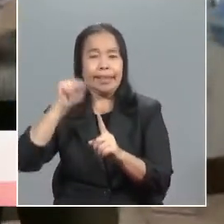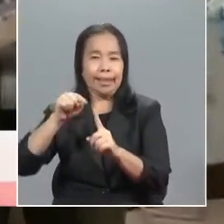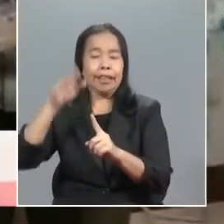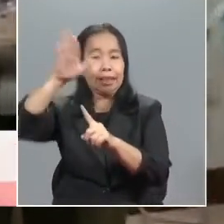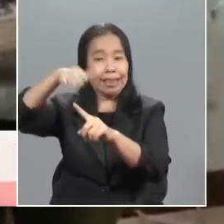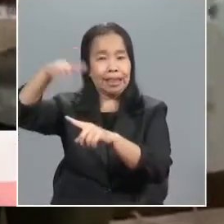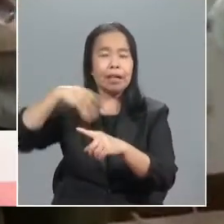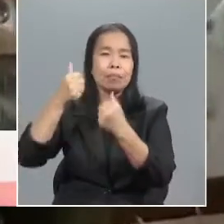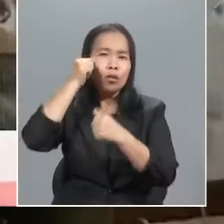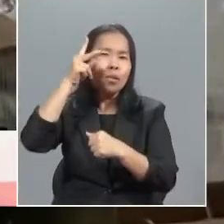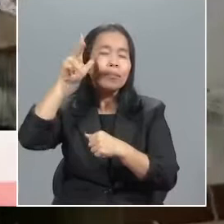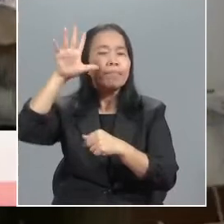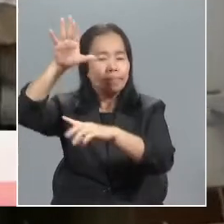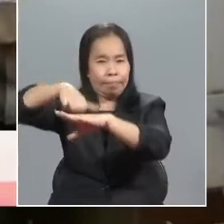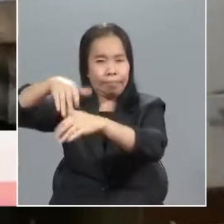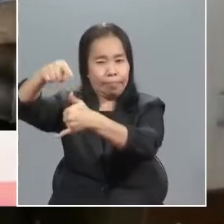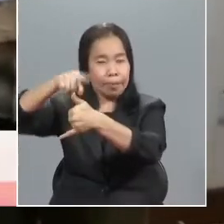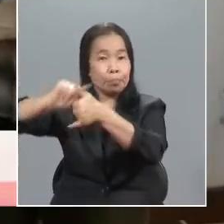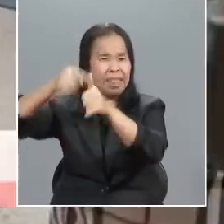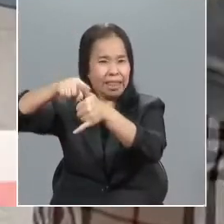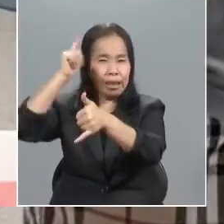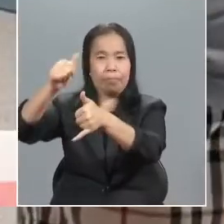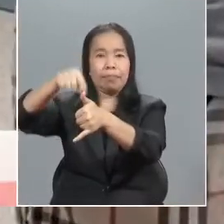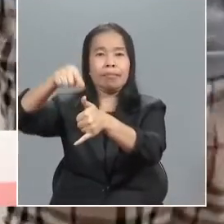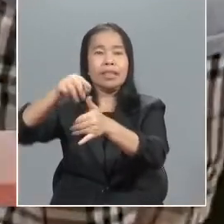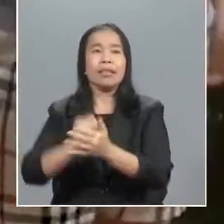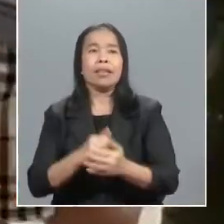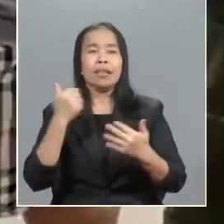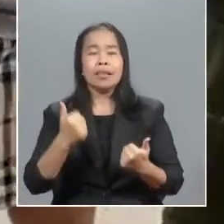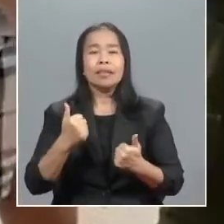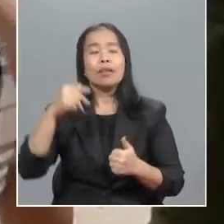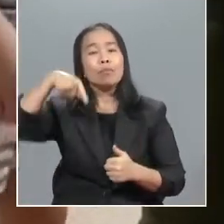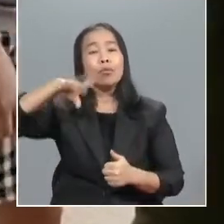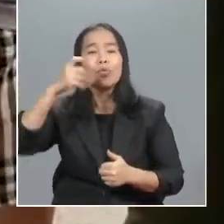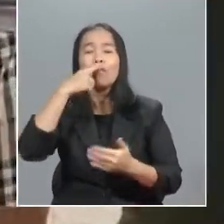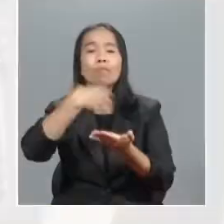ใน 2-3 วันนี้ค่ะฟังเสียงของผู้กำกับการสภ.เมืองพิษณุโลกค่ะ